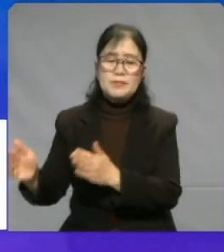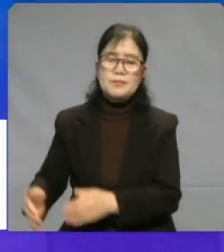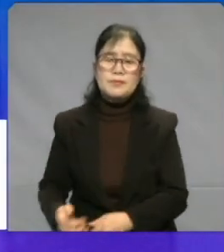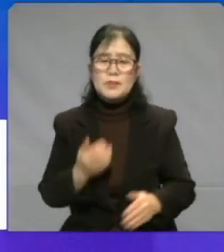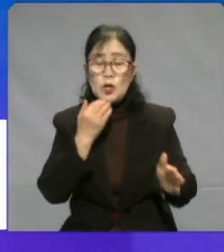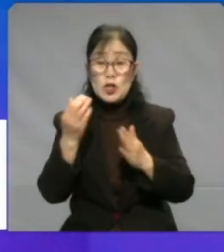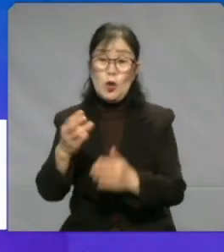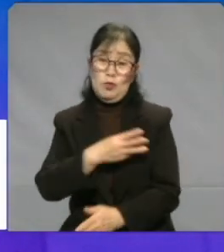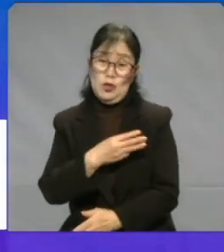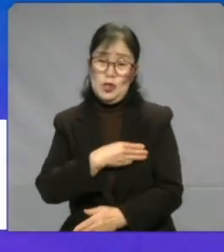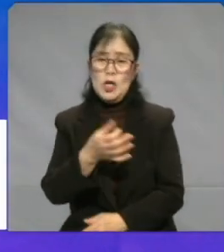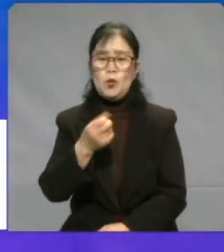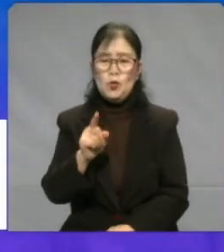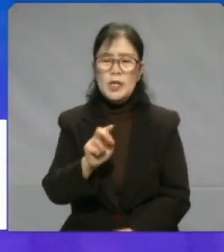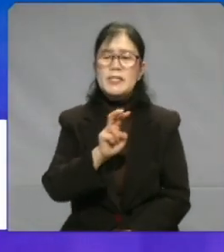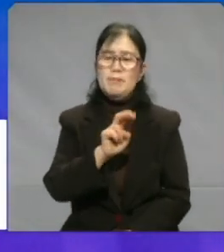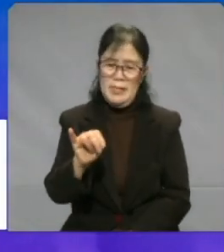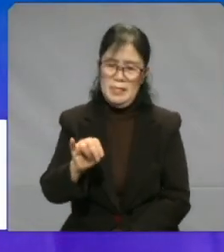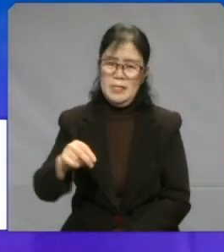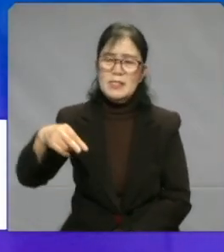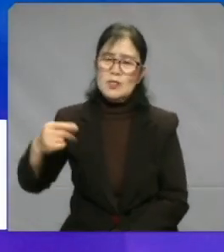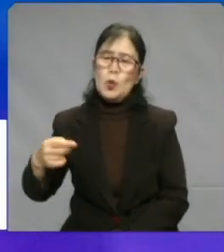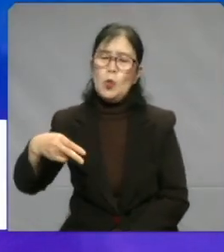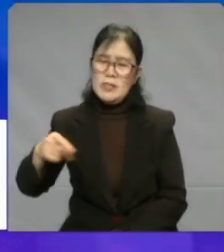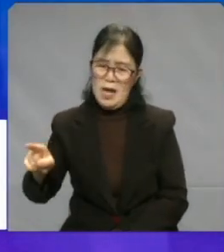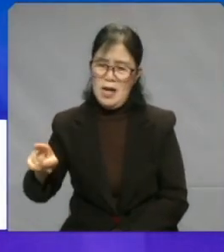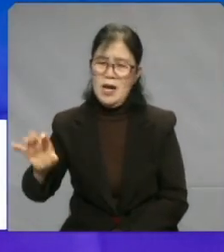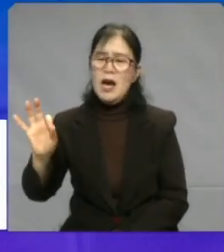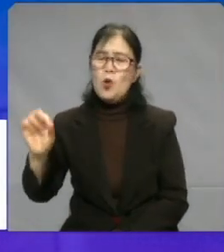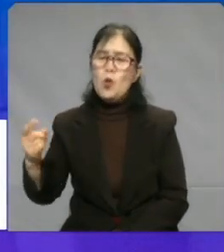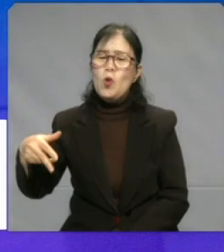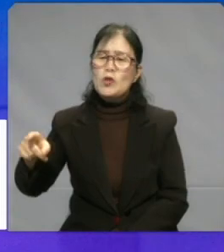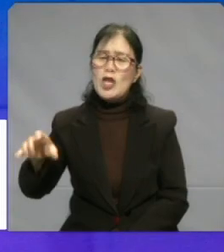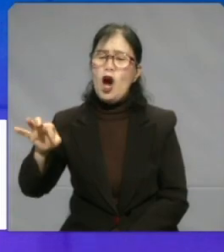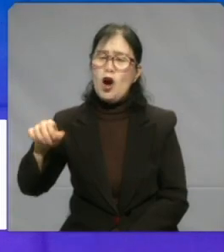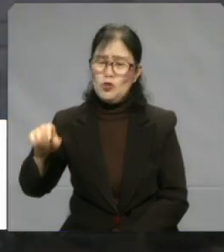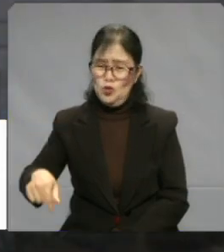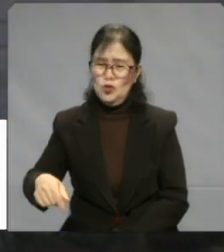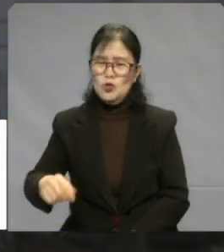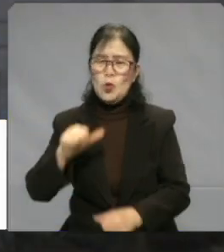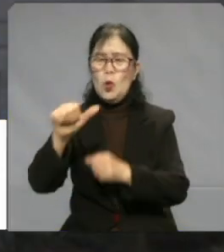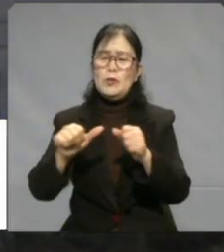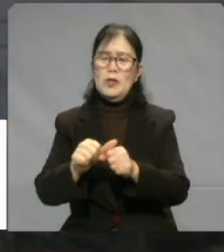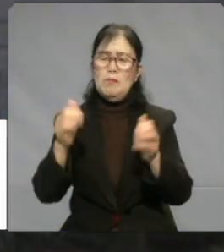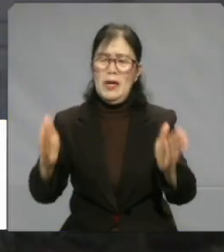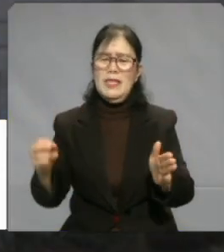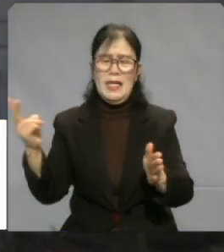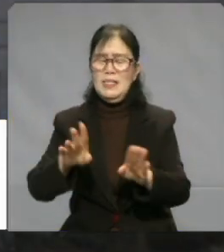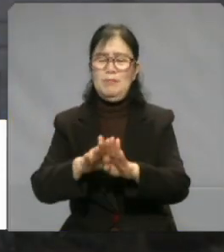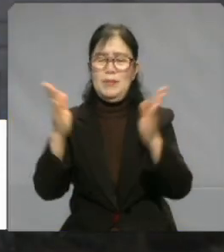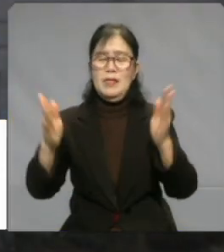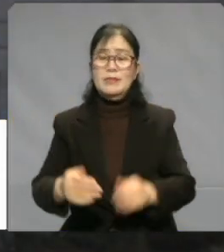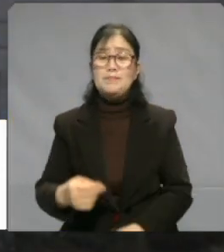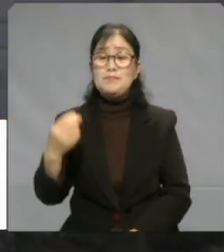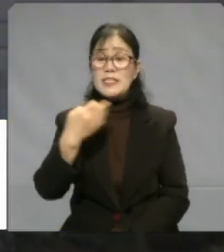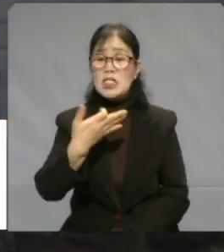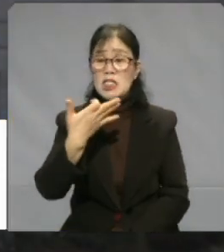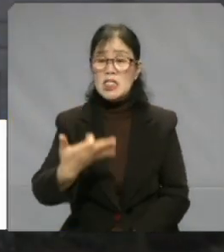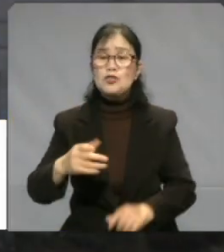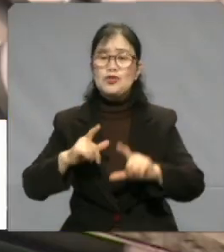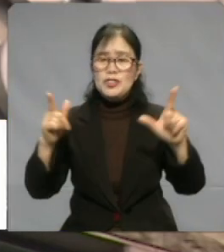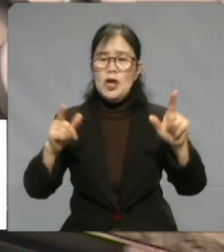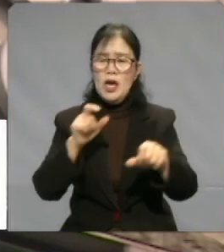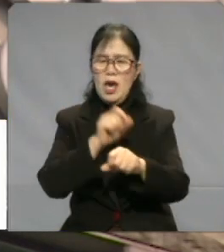경기도 부천시가 원미 소사 오정구 개청식을 5년 만에 다시 열었습니다 부천시는 지난 2019년에